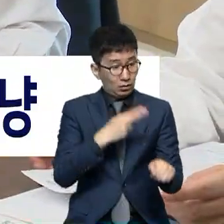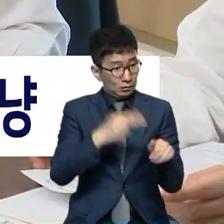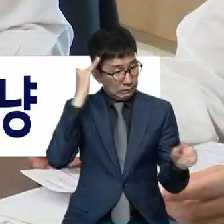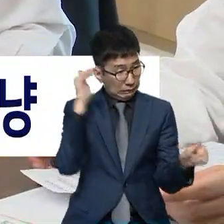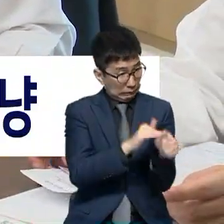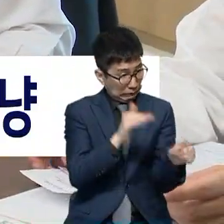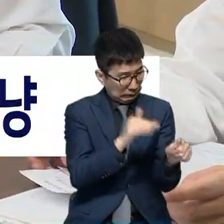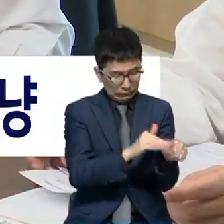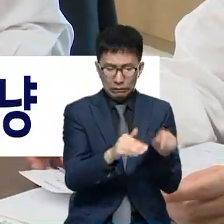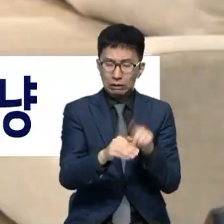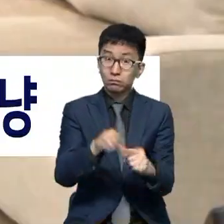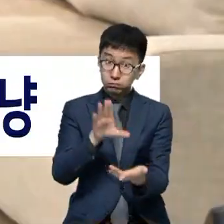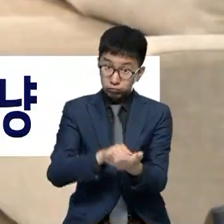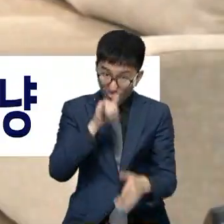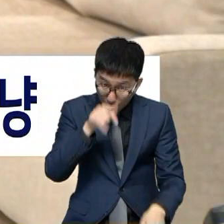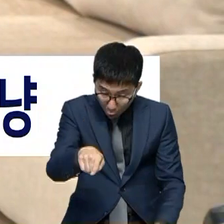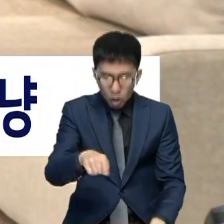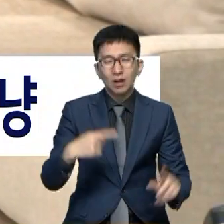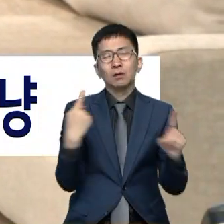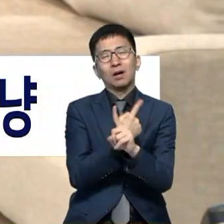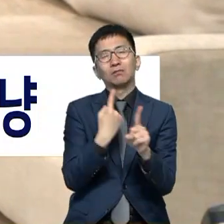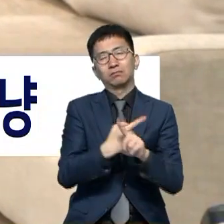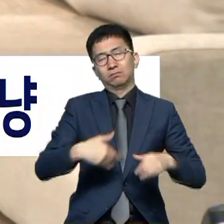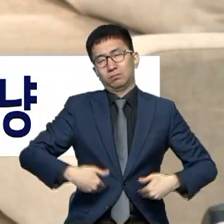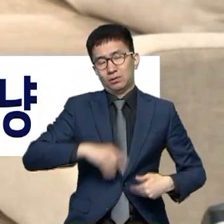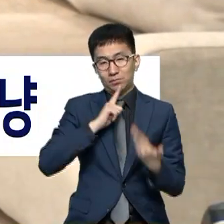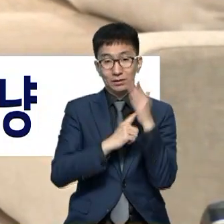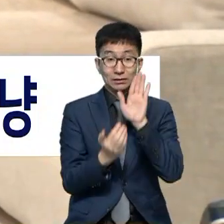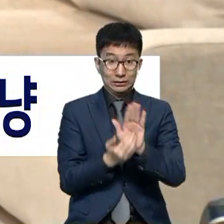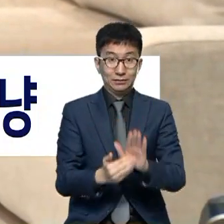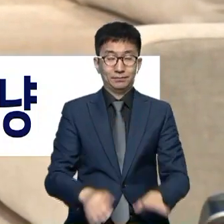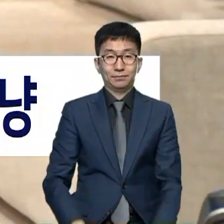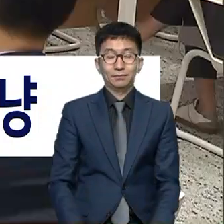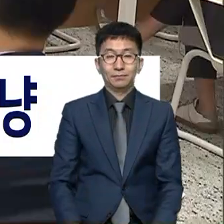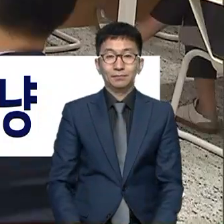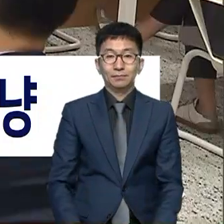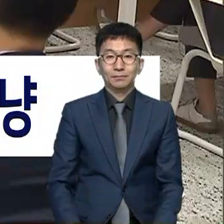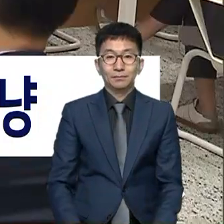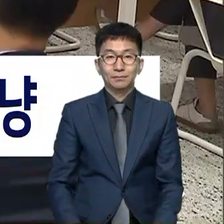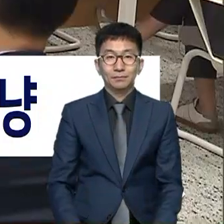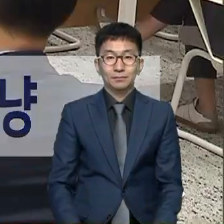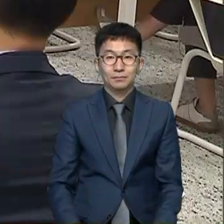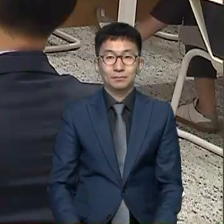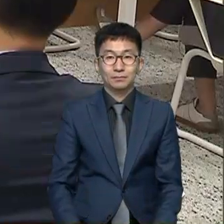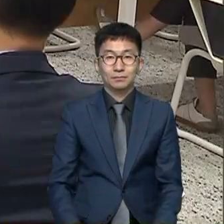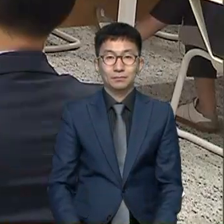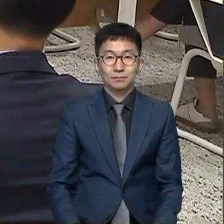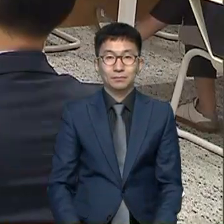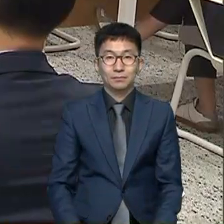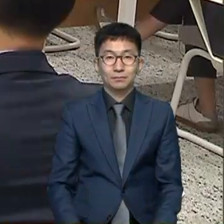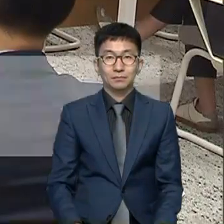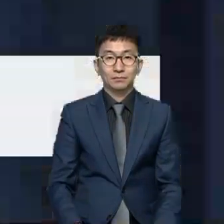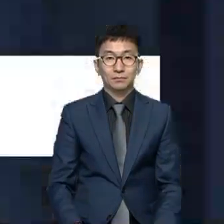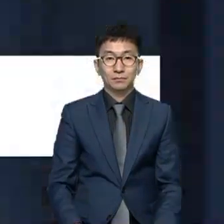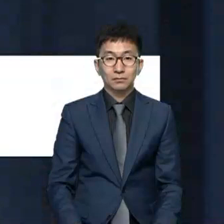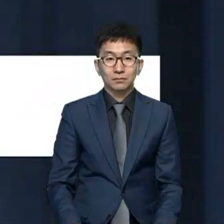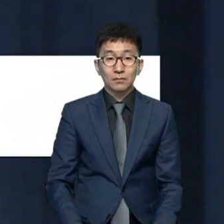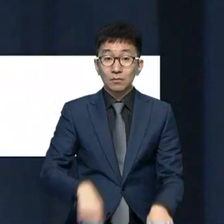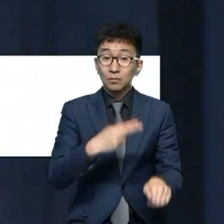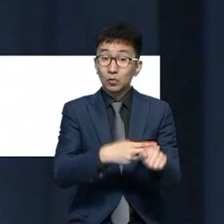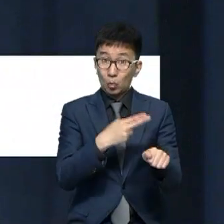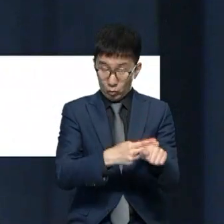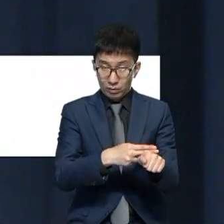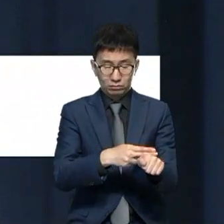불합리한 자치조례 개정을 당 지자체와 협의해 추진하라고 수석 비서관들에게 지시했습니다. 교권을